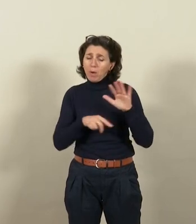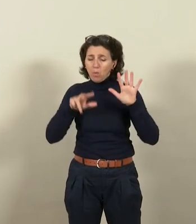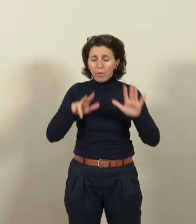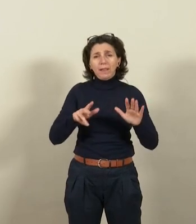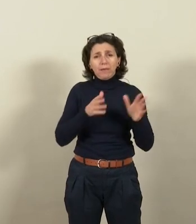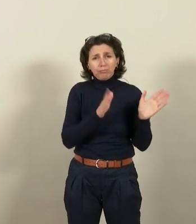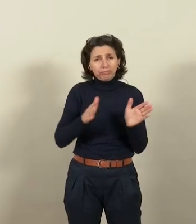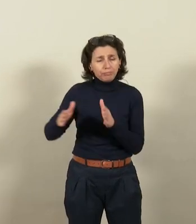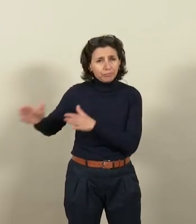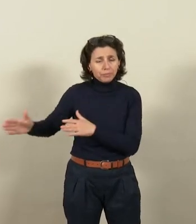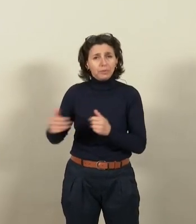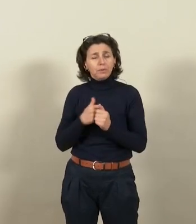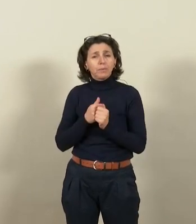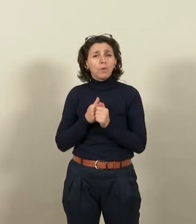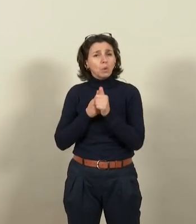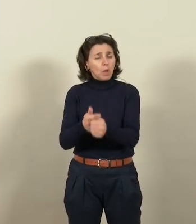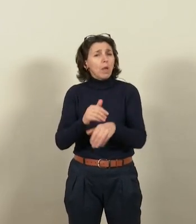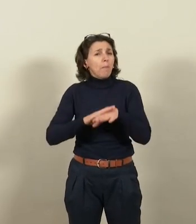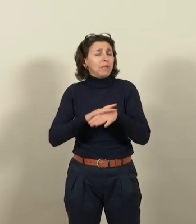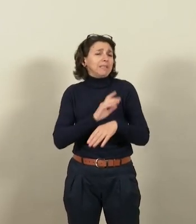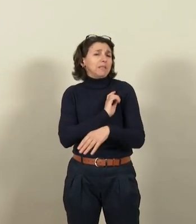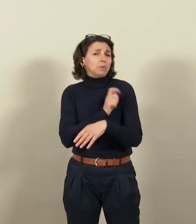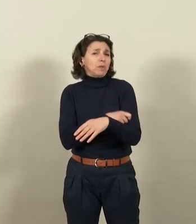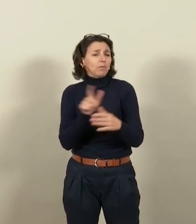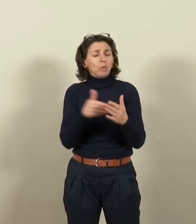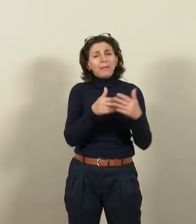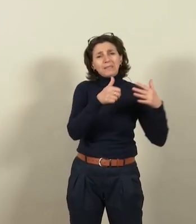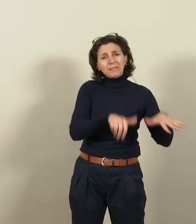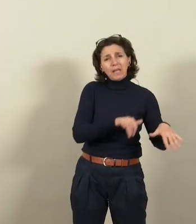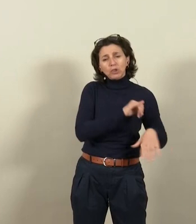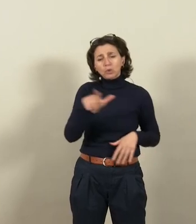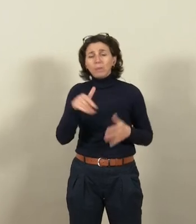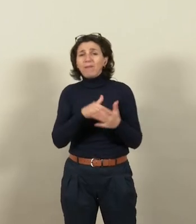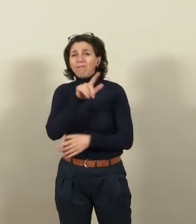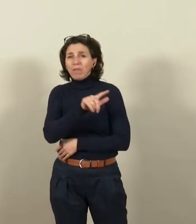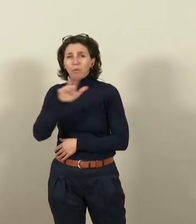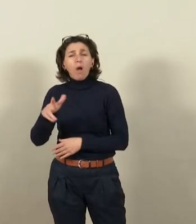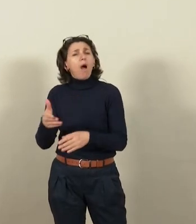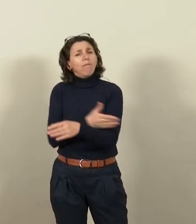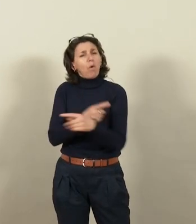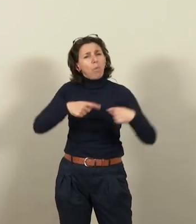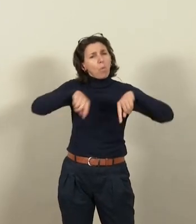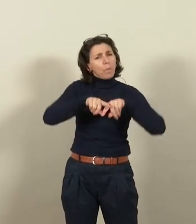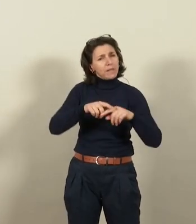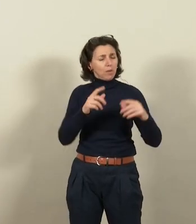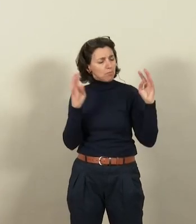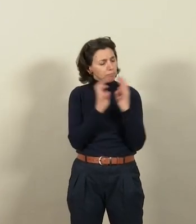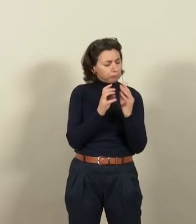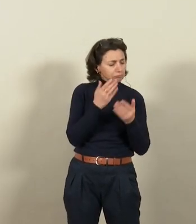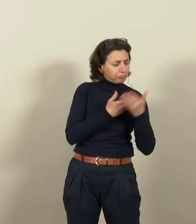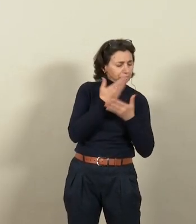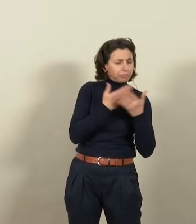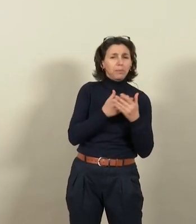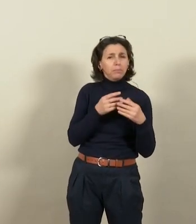sportive 2016 2023 après consultation d'un Comité d'instruction d'orénavant elles seront